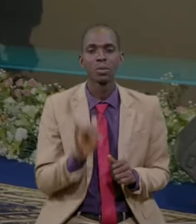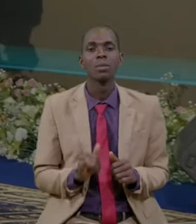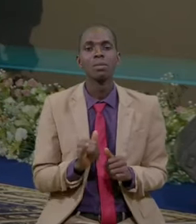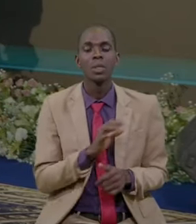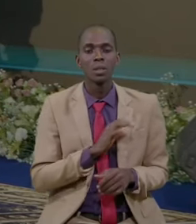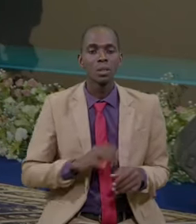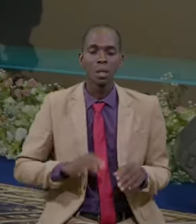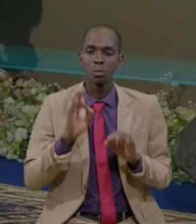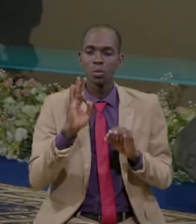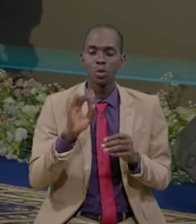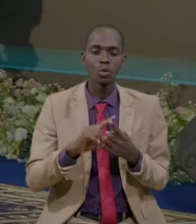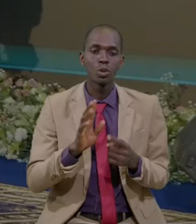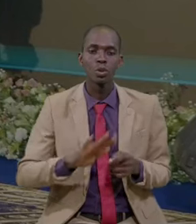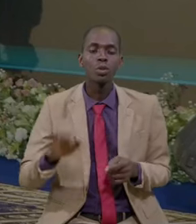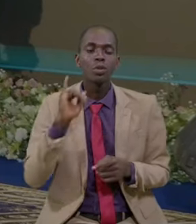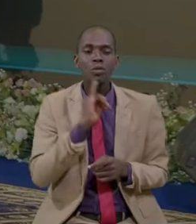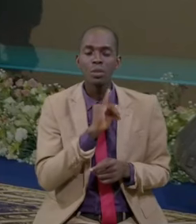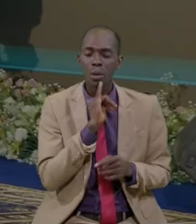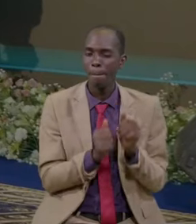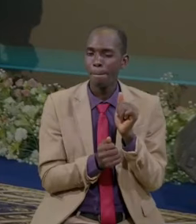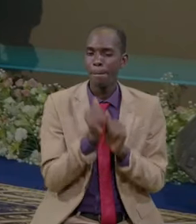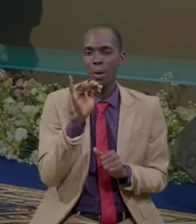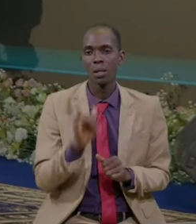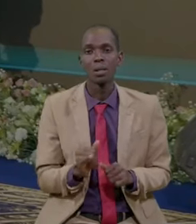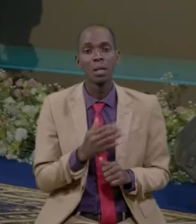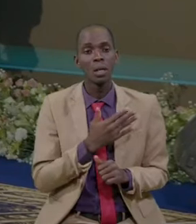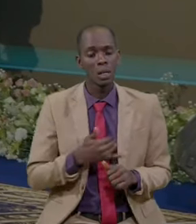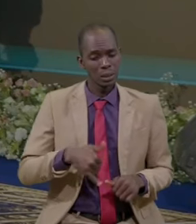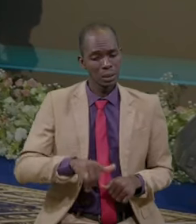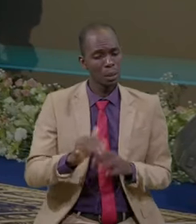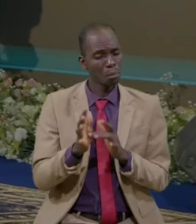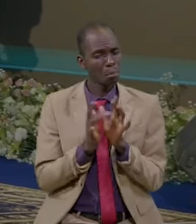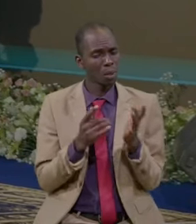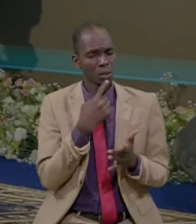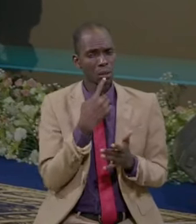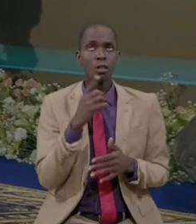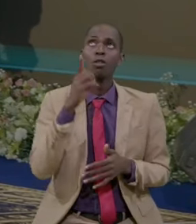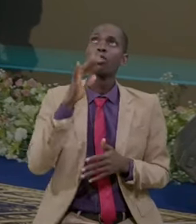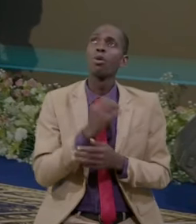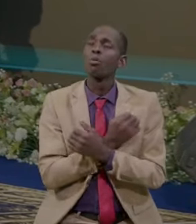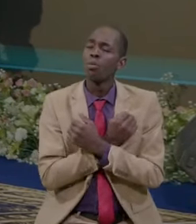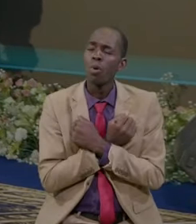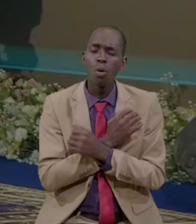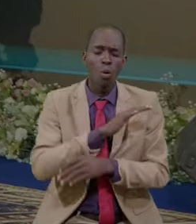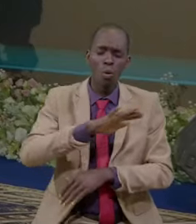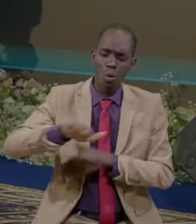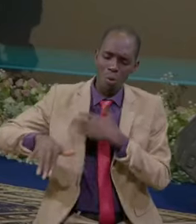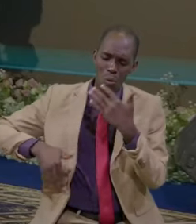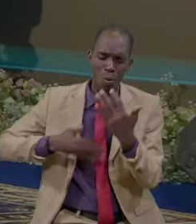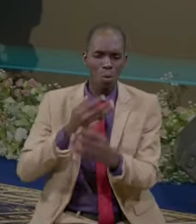d'Israël. Mais la Bible a dit, Dieu a tant aimé le monde, pas seulement Israël. Mais quand vous